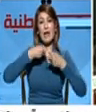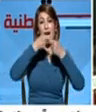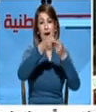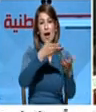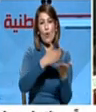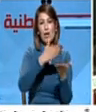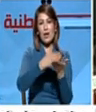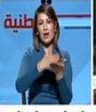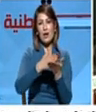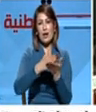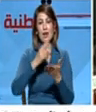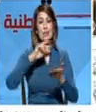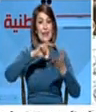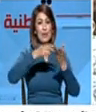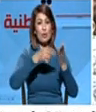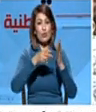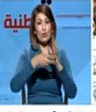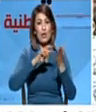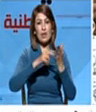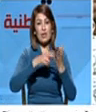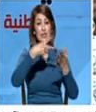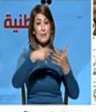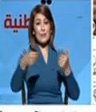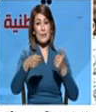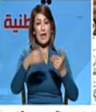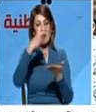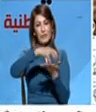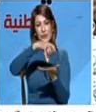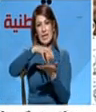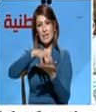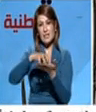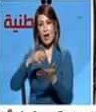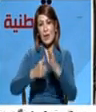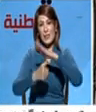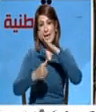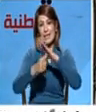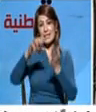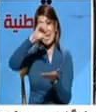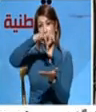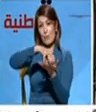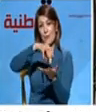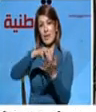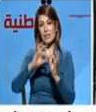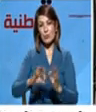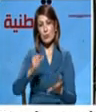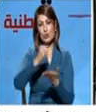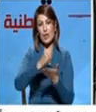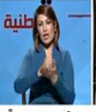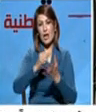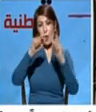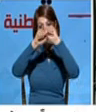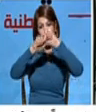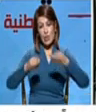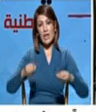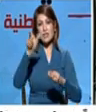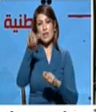المسؤوله عن المنظومه الاعلاميه للحوالات في مركز الى دعا الى ضروره الانضباط الاجراءات